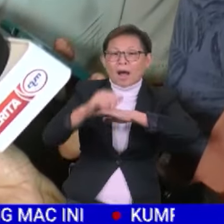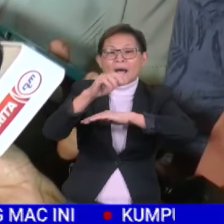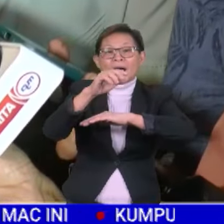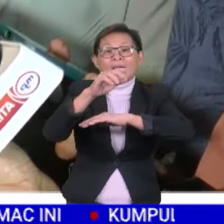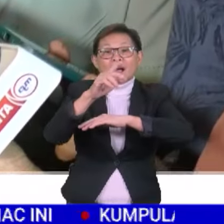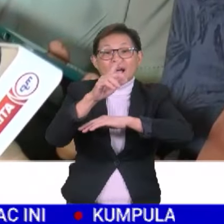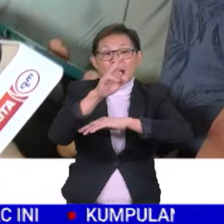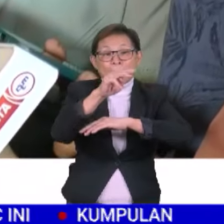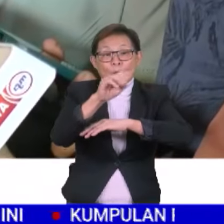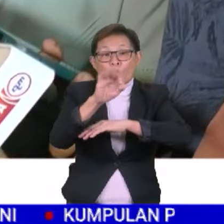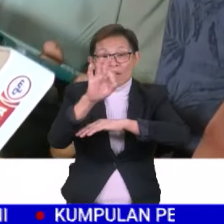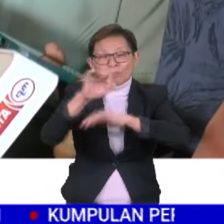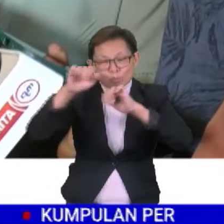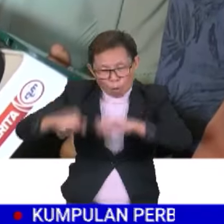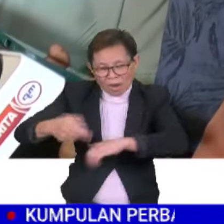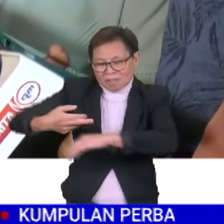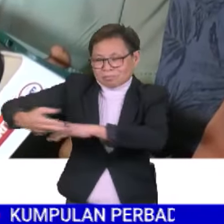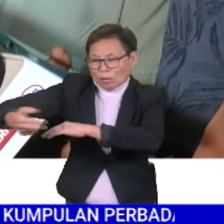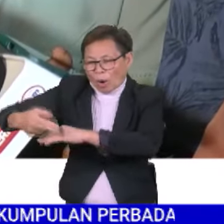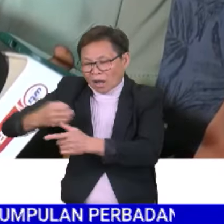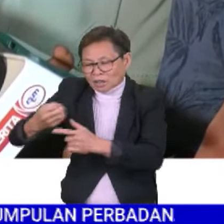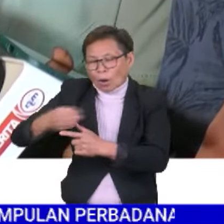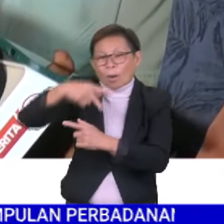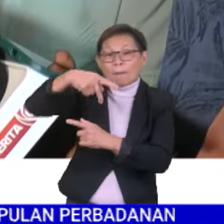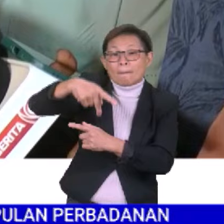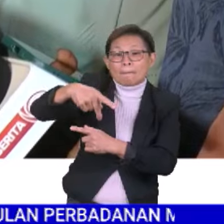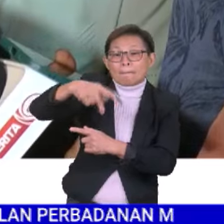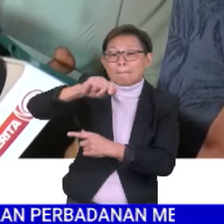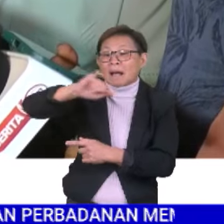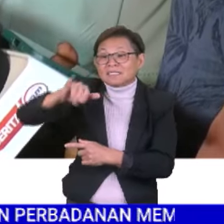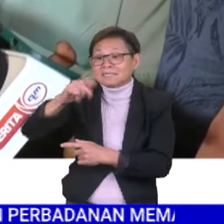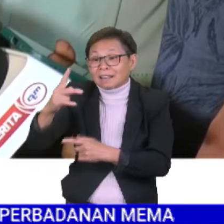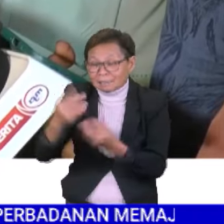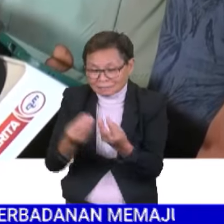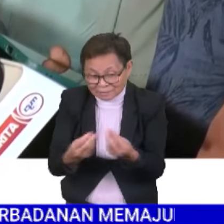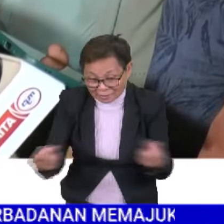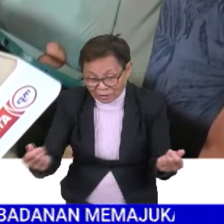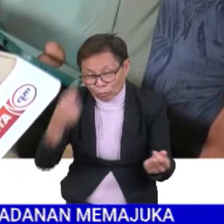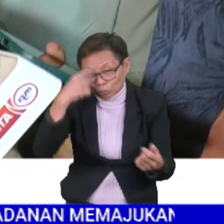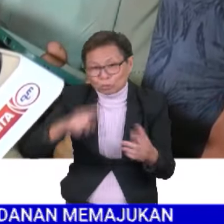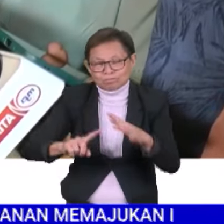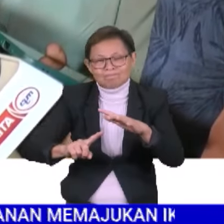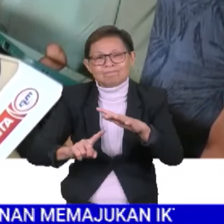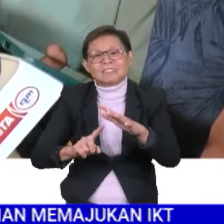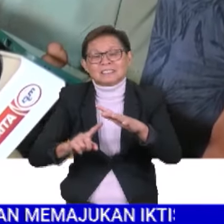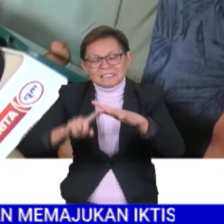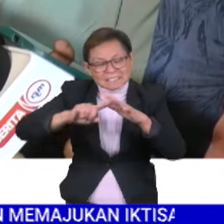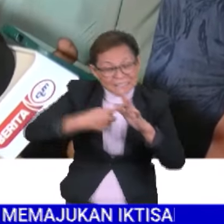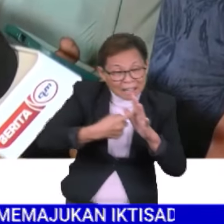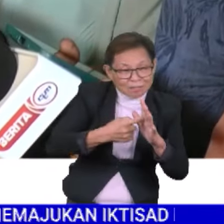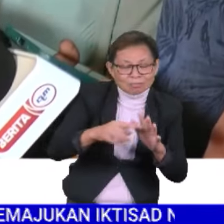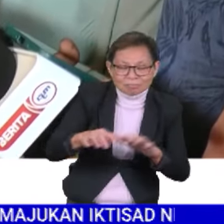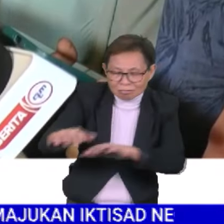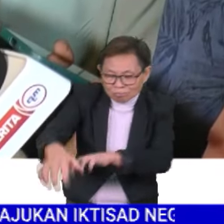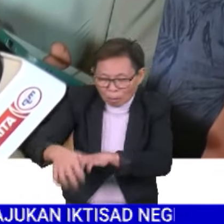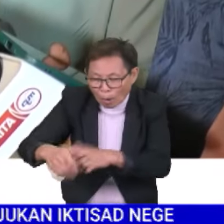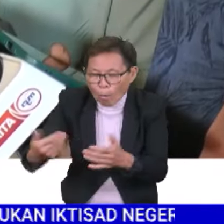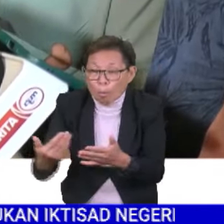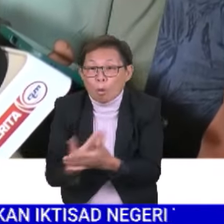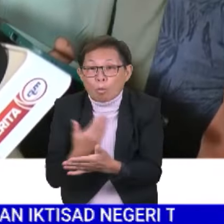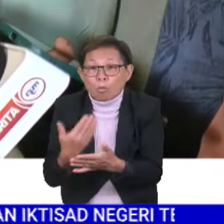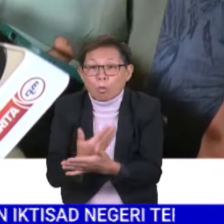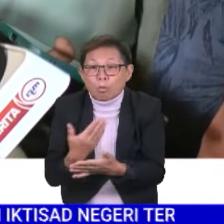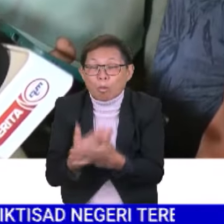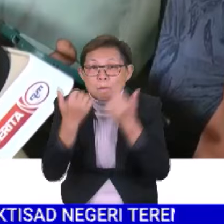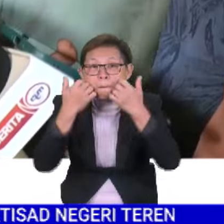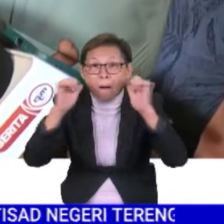boleh menyewa atau memajak tanah itu bagi mewujudkan pertanian moden,